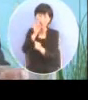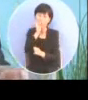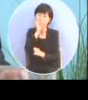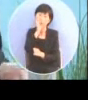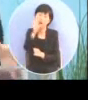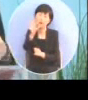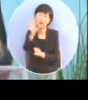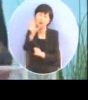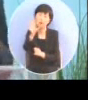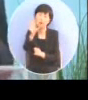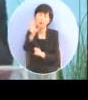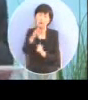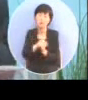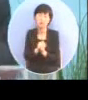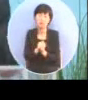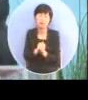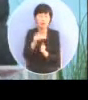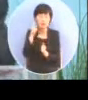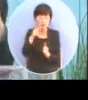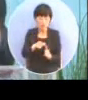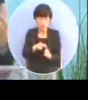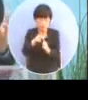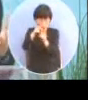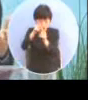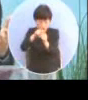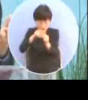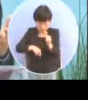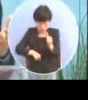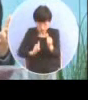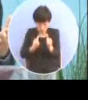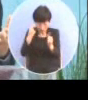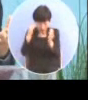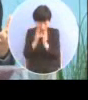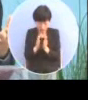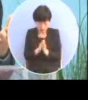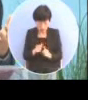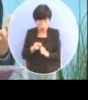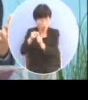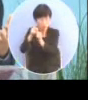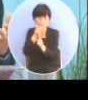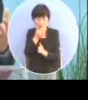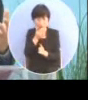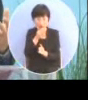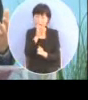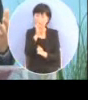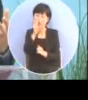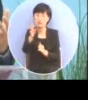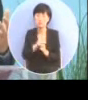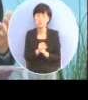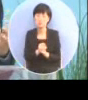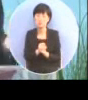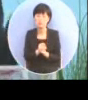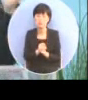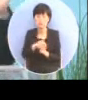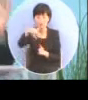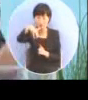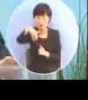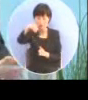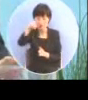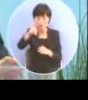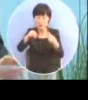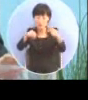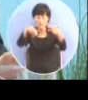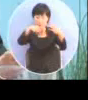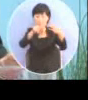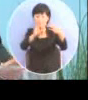rỗi. 인간은 스스로 구원을 받을 수가 없다. Con người không nỗ lực để được cứu rỗi được đâu. 창세기 3장 사건 이후로 그렇게